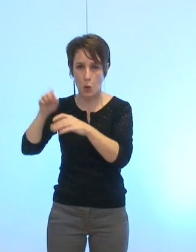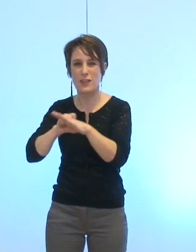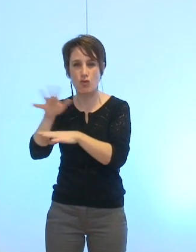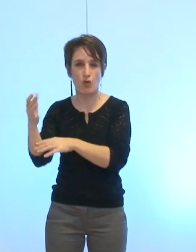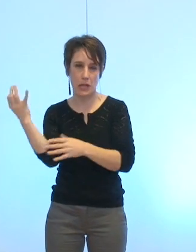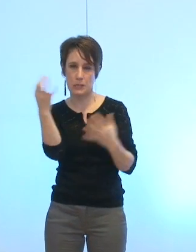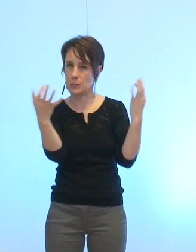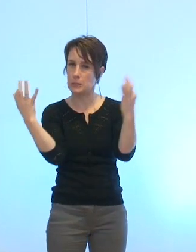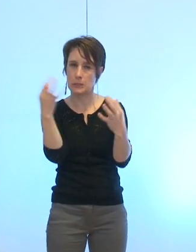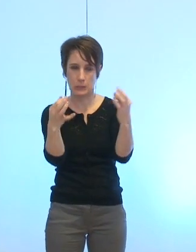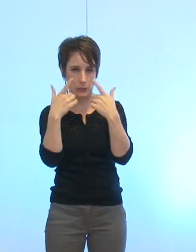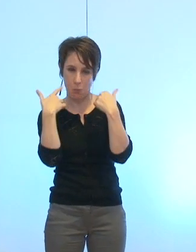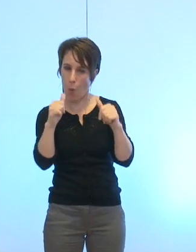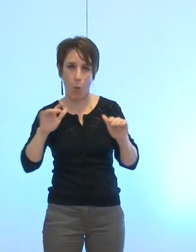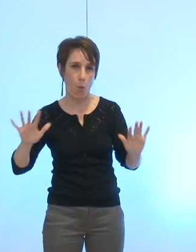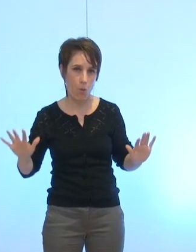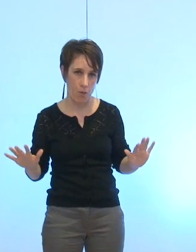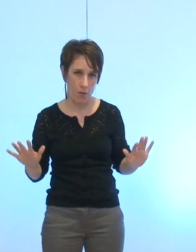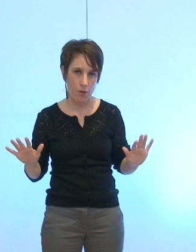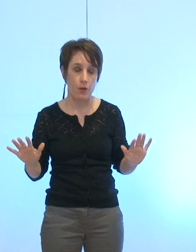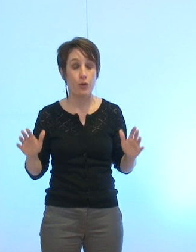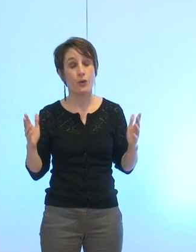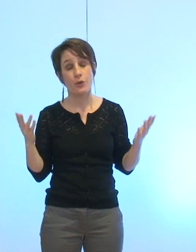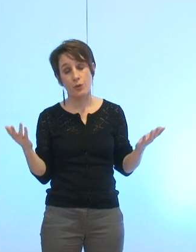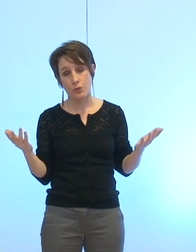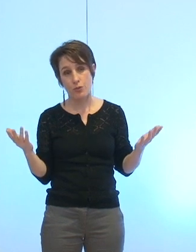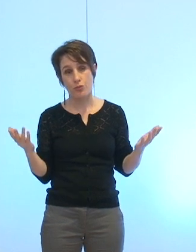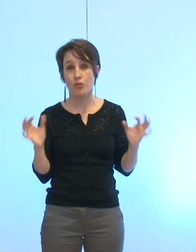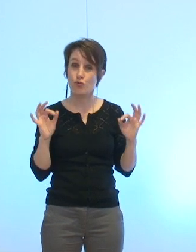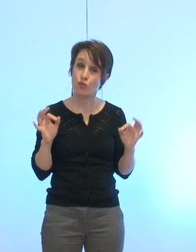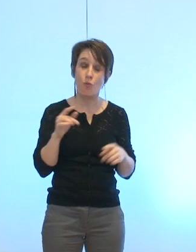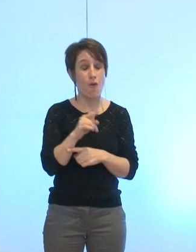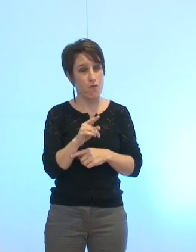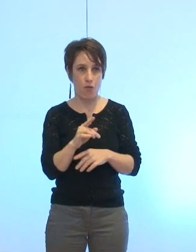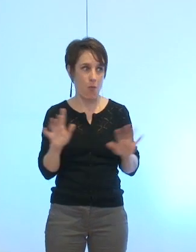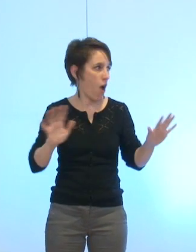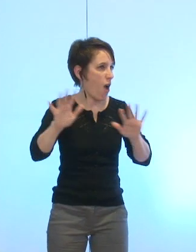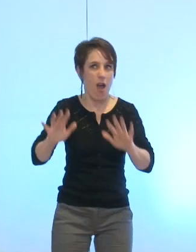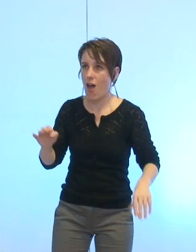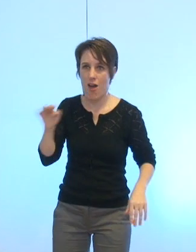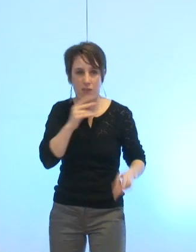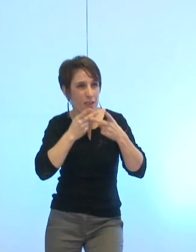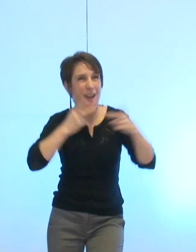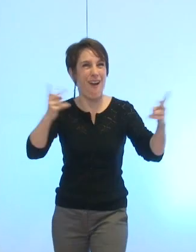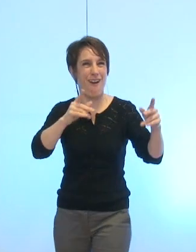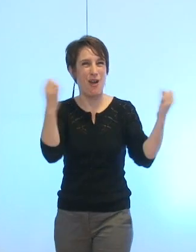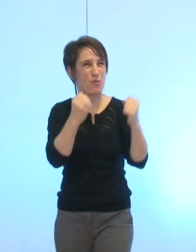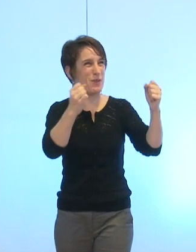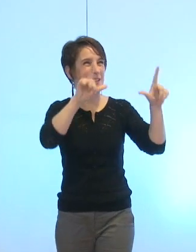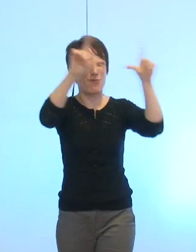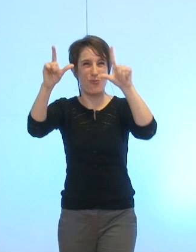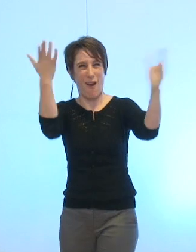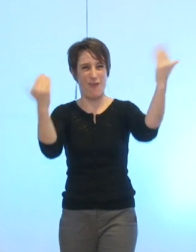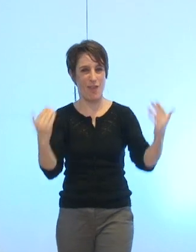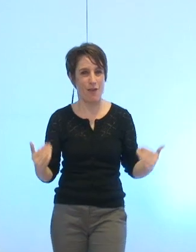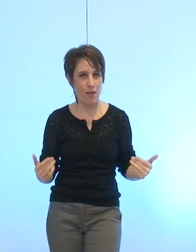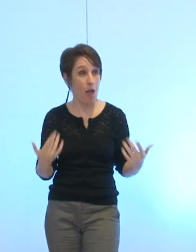journalistes et encore une fois c'est donc cette annonce précipitée sans réfléchir aux modalités aux conditions de